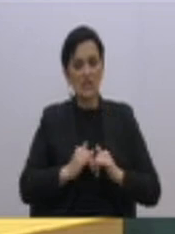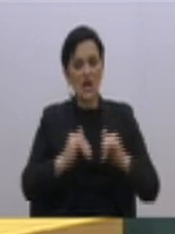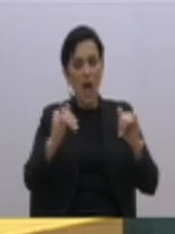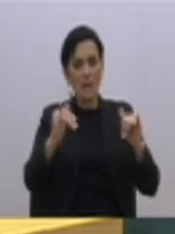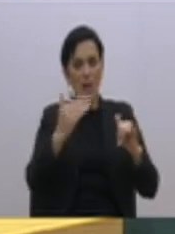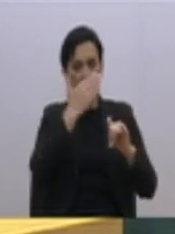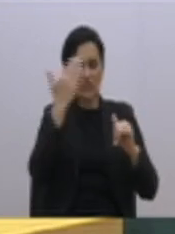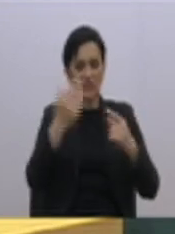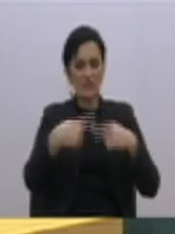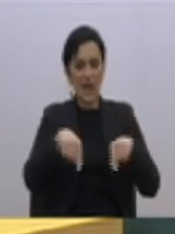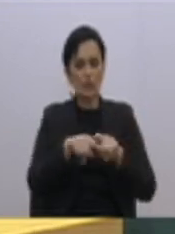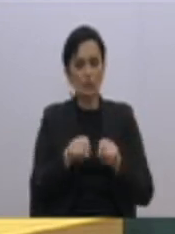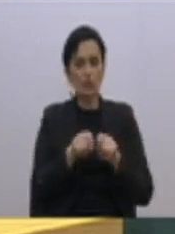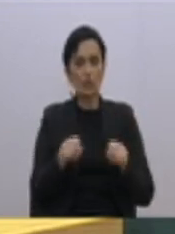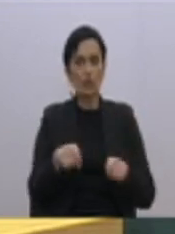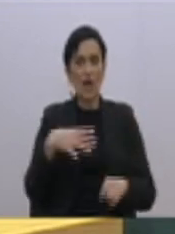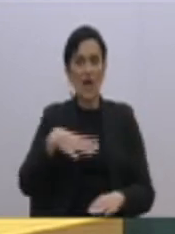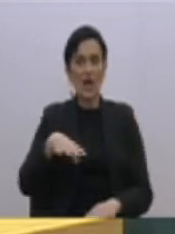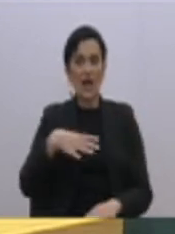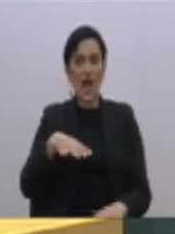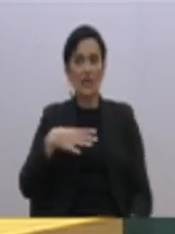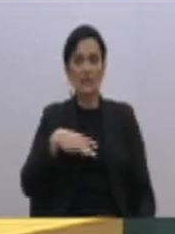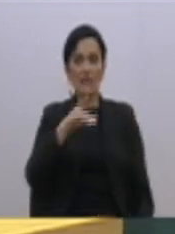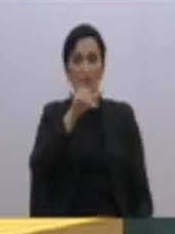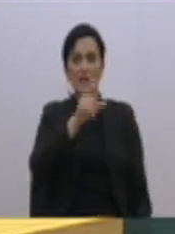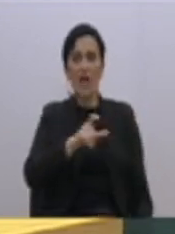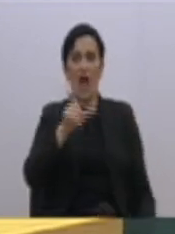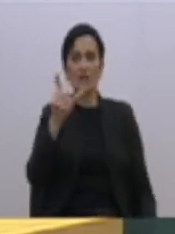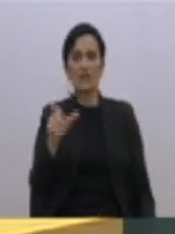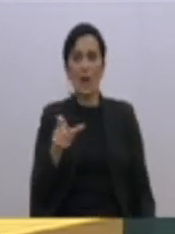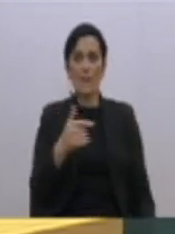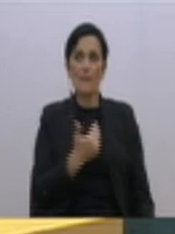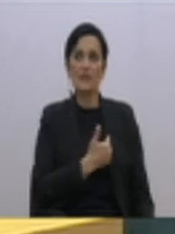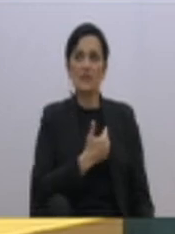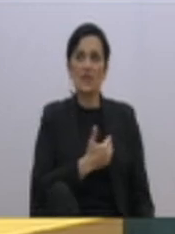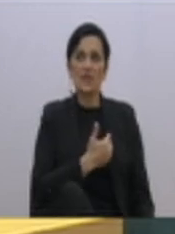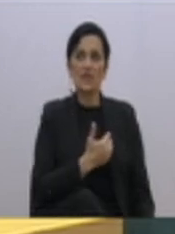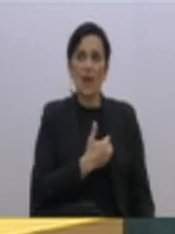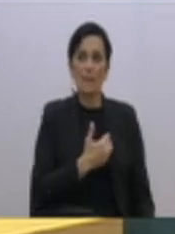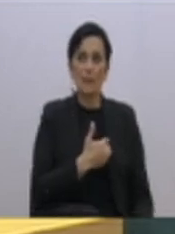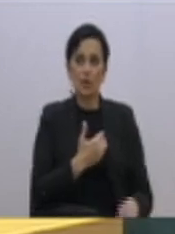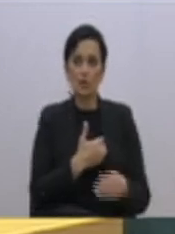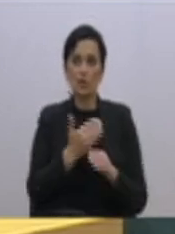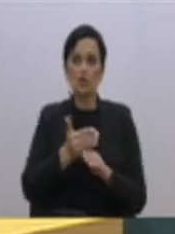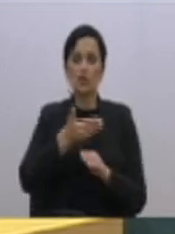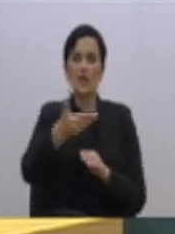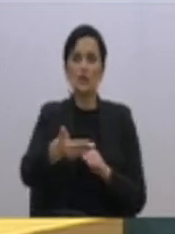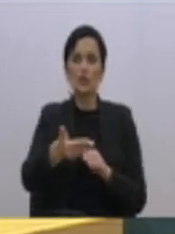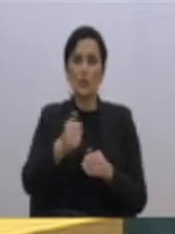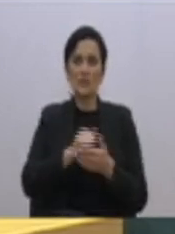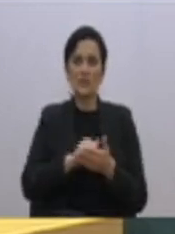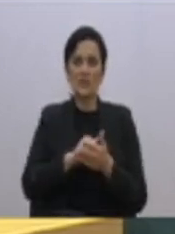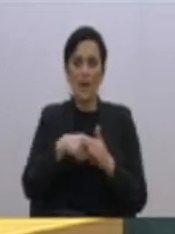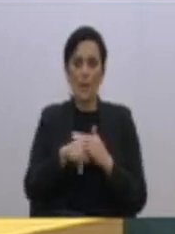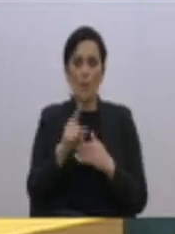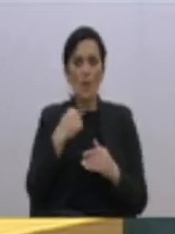საზოგადოება შექმნა ქართველი ადამიანების ნებაყოფლობითი შეწირულობის საფუძველზე. Მე